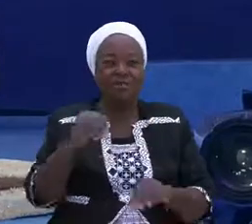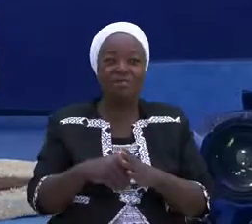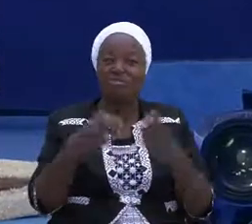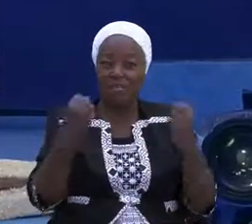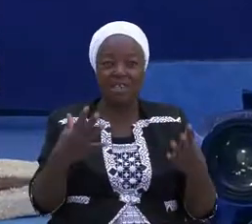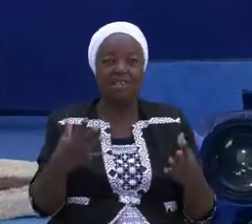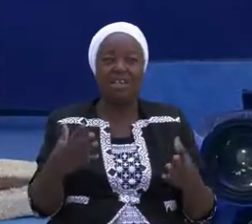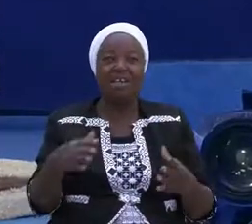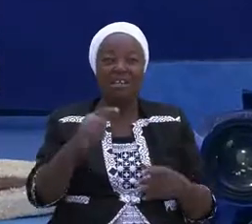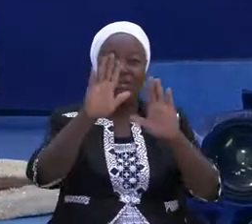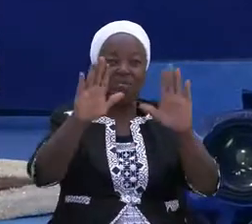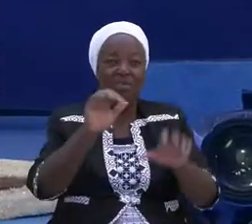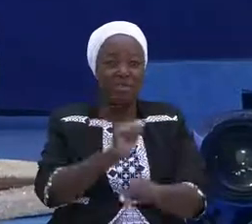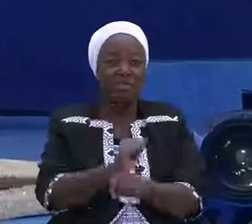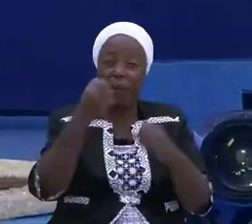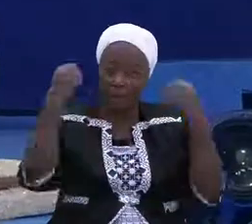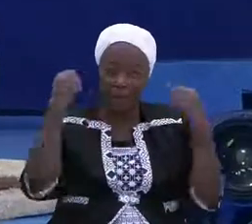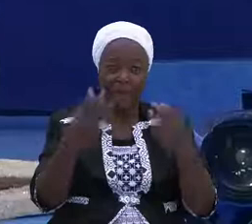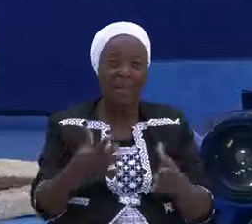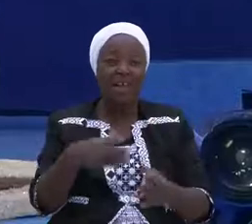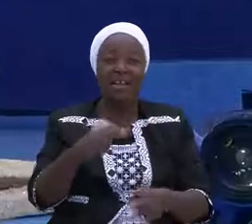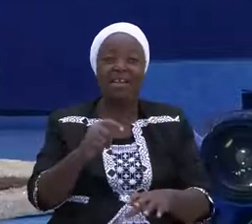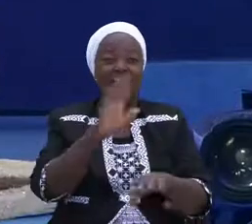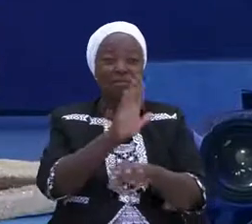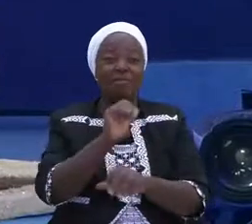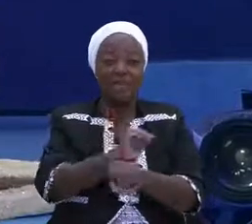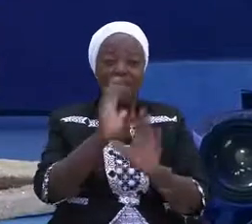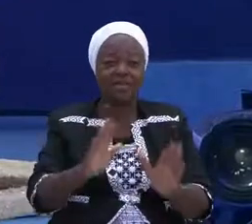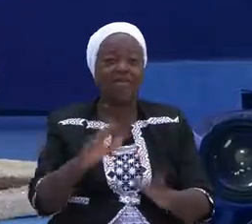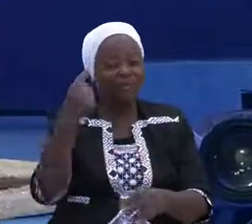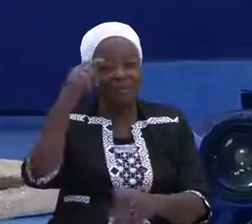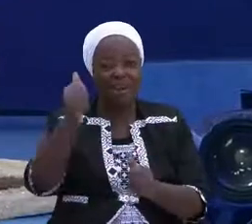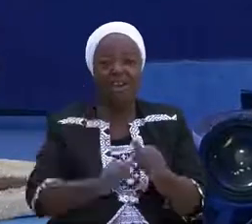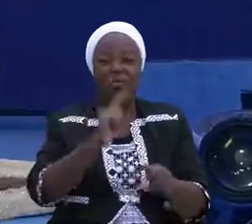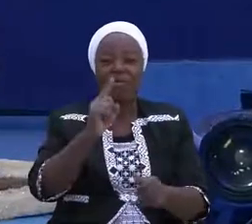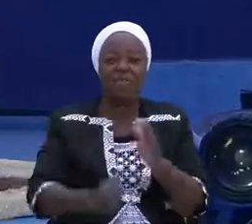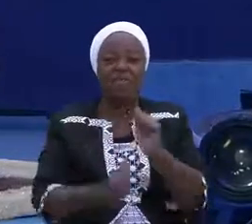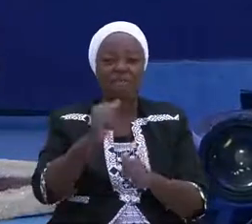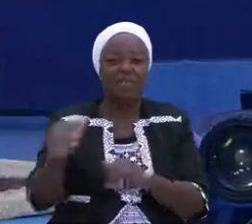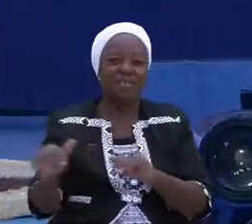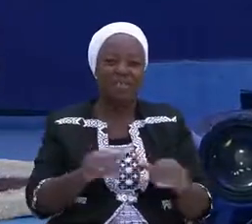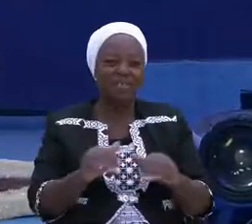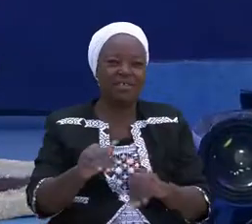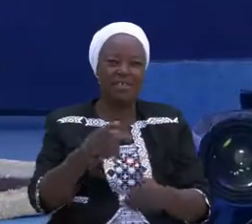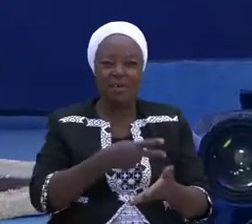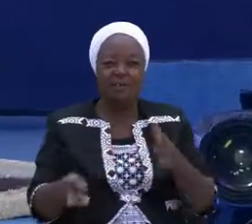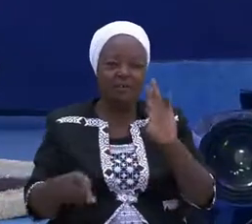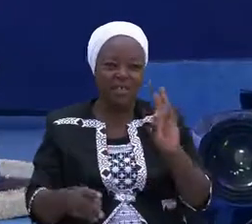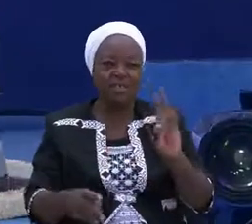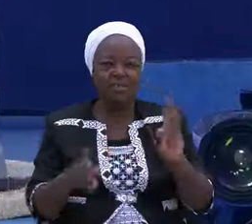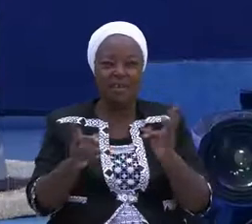pluriel, les miracles, beaucoup, les miracles pour chacun qu'il faisait, verset 7.